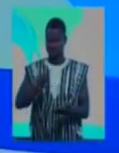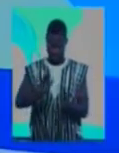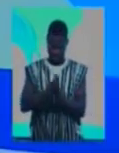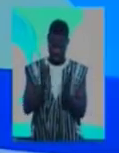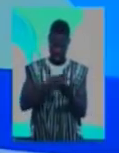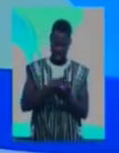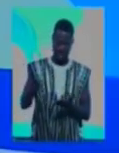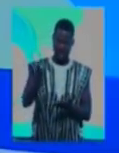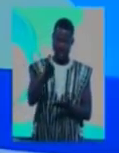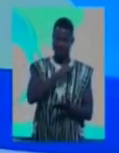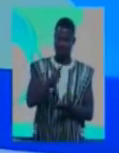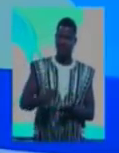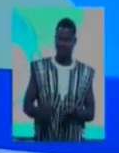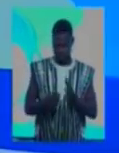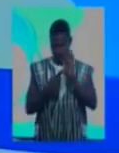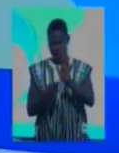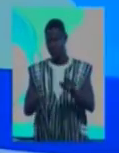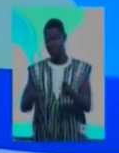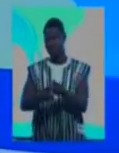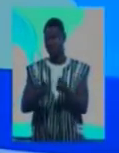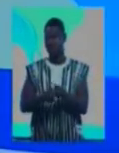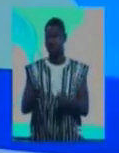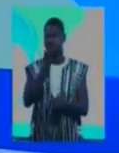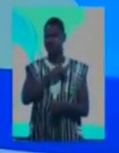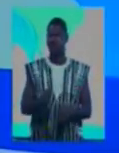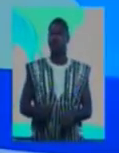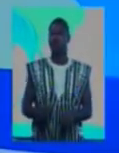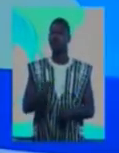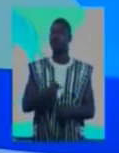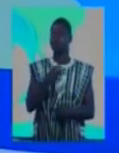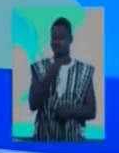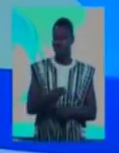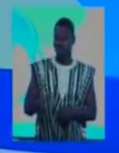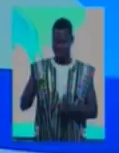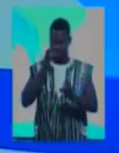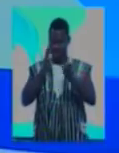magnifié comme moyen de communiquer des émotions,